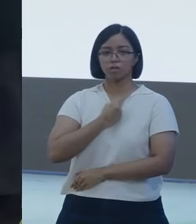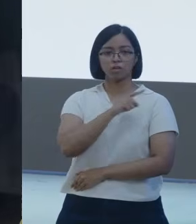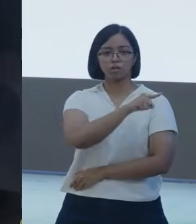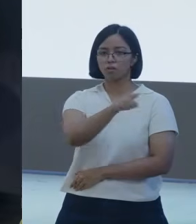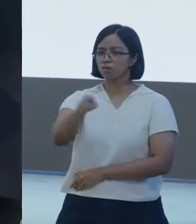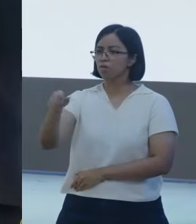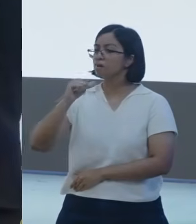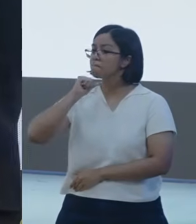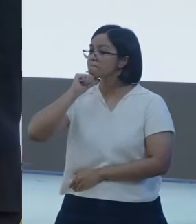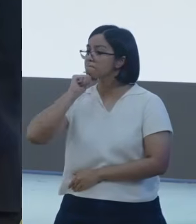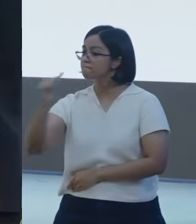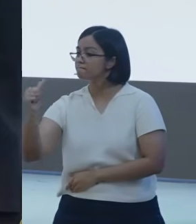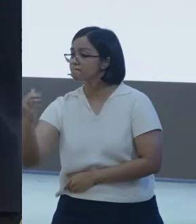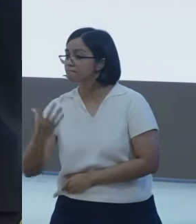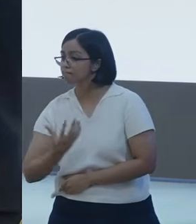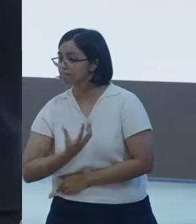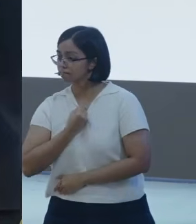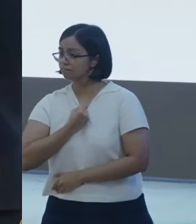your own.